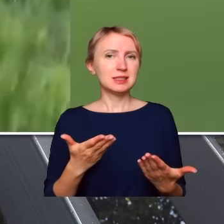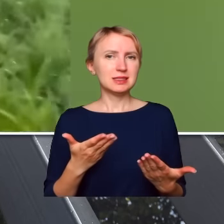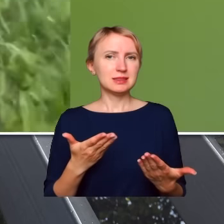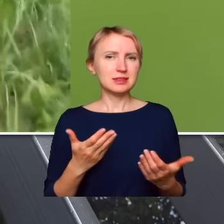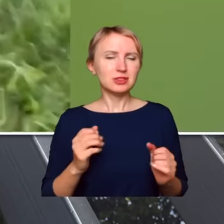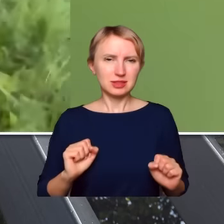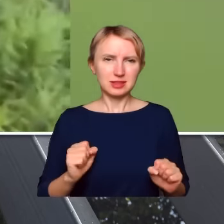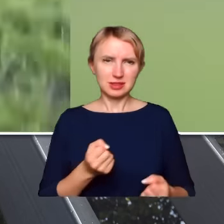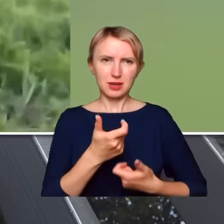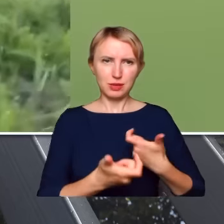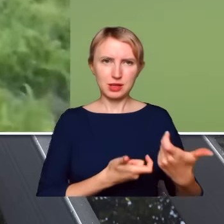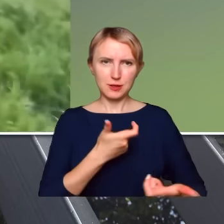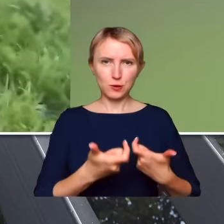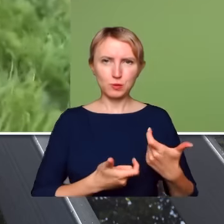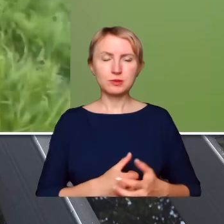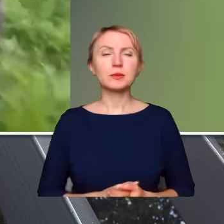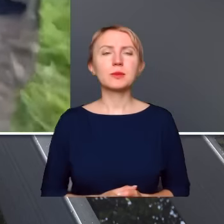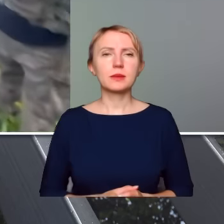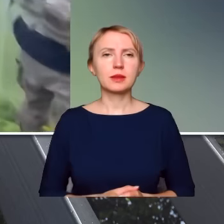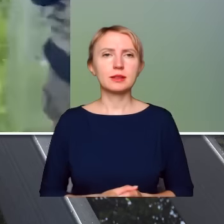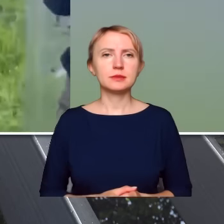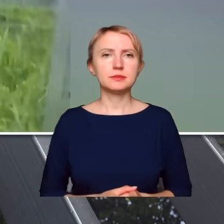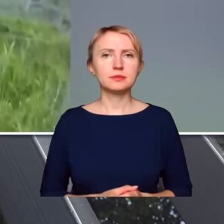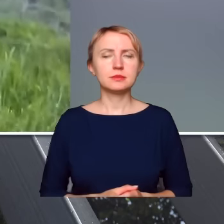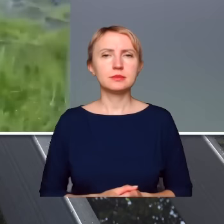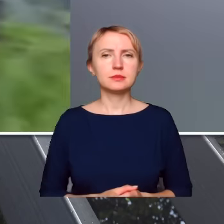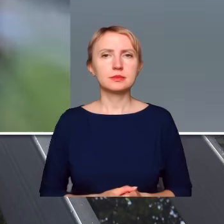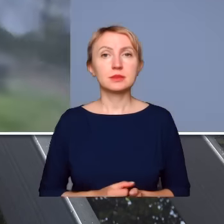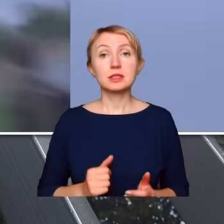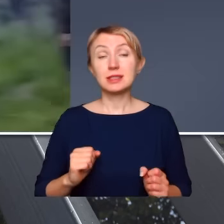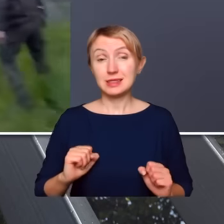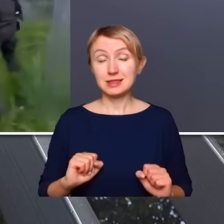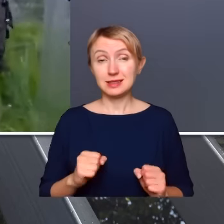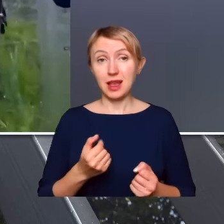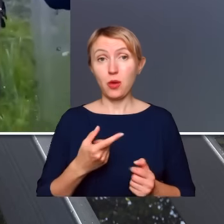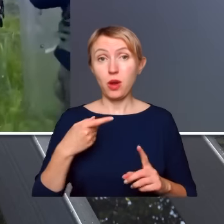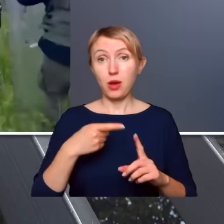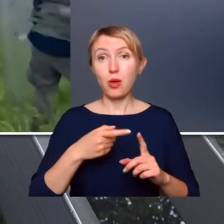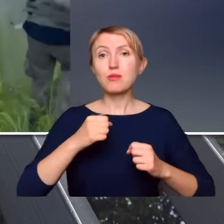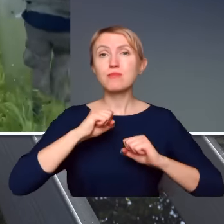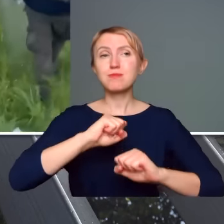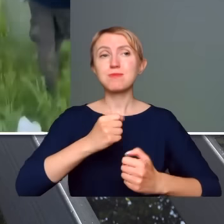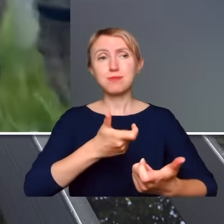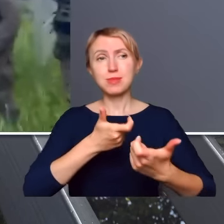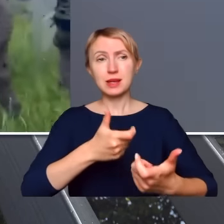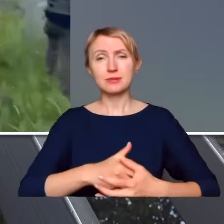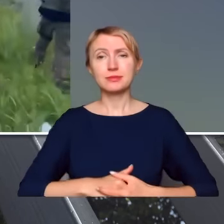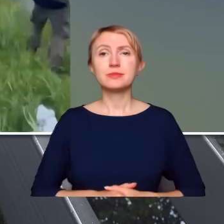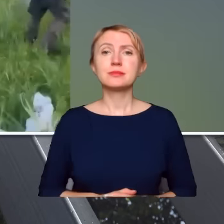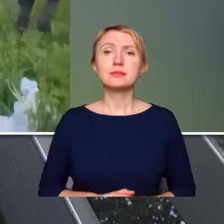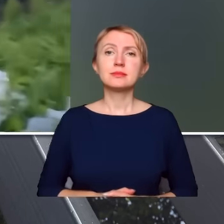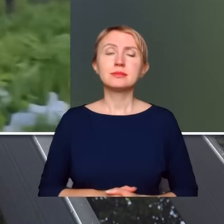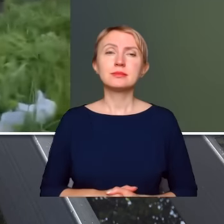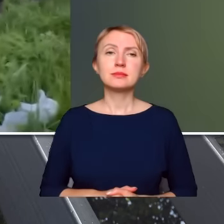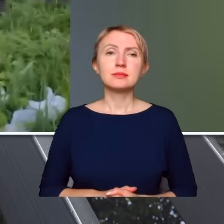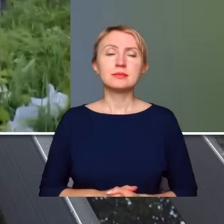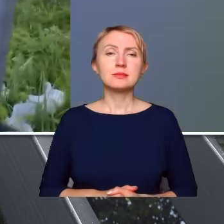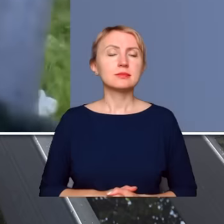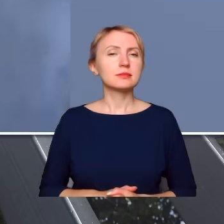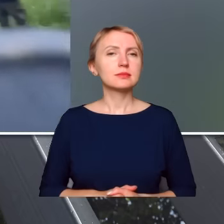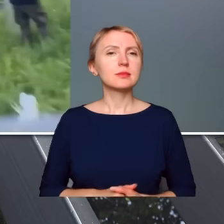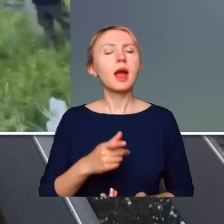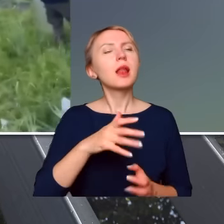jakichkolwiek działań, zwłaszcza działań związanych z bronią. Czy jak pańskim